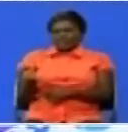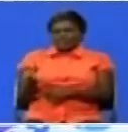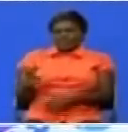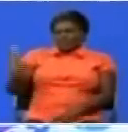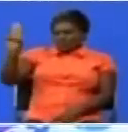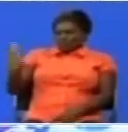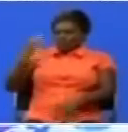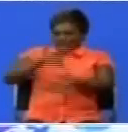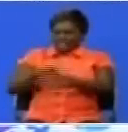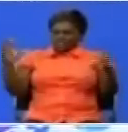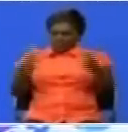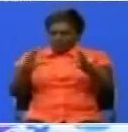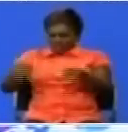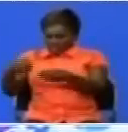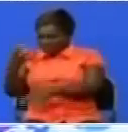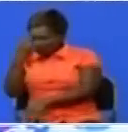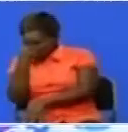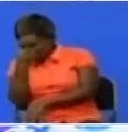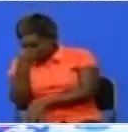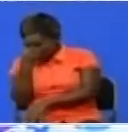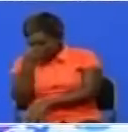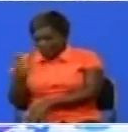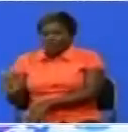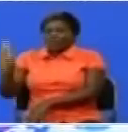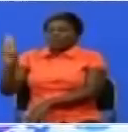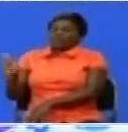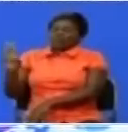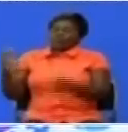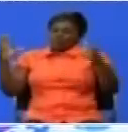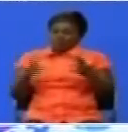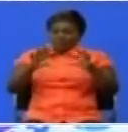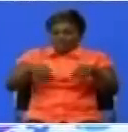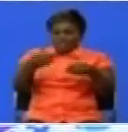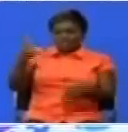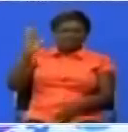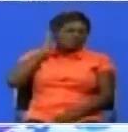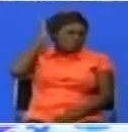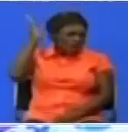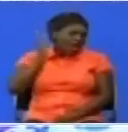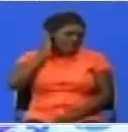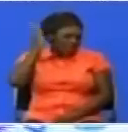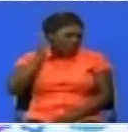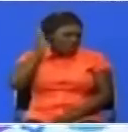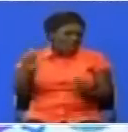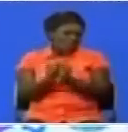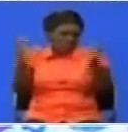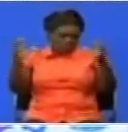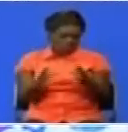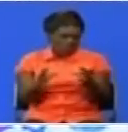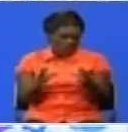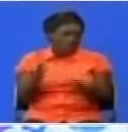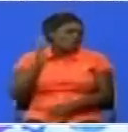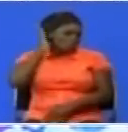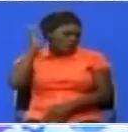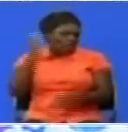anashika mpira anampatia Ruto. Uhuru na mpira. Ana mpira anampatia Dwale. Mahima. Dwale na mpira. Ana mpira